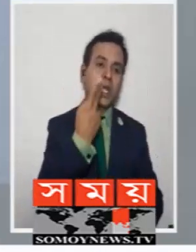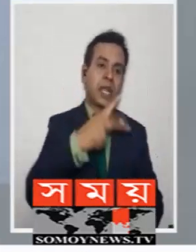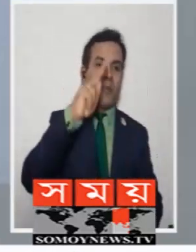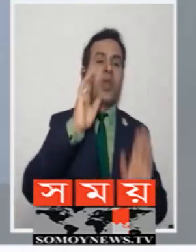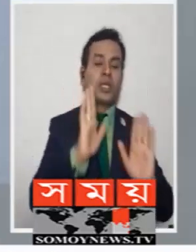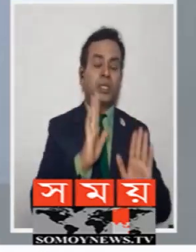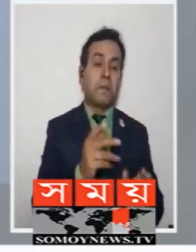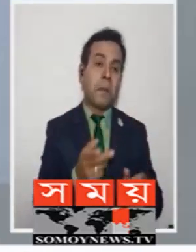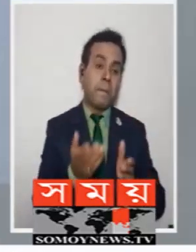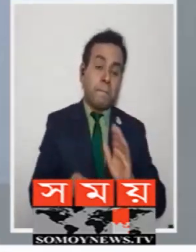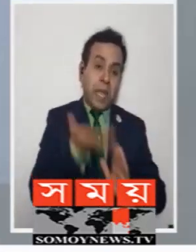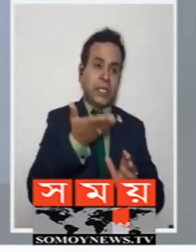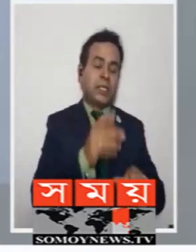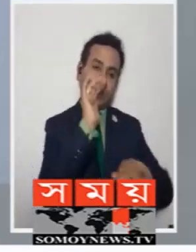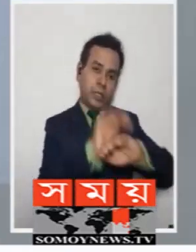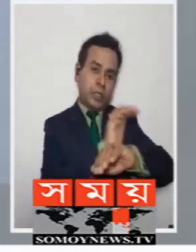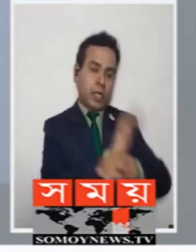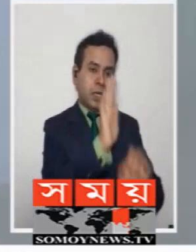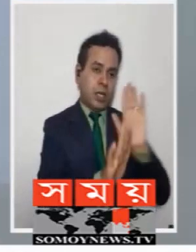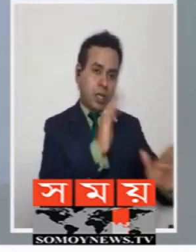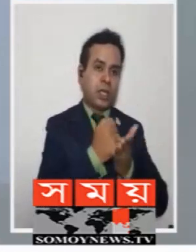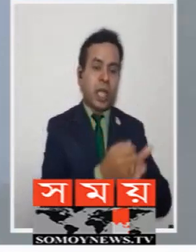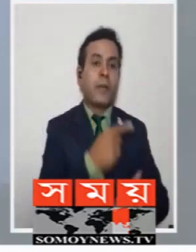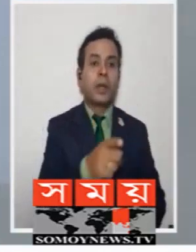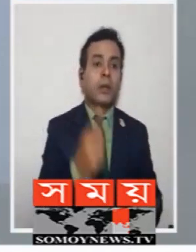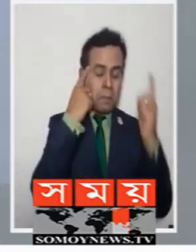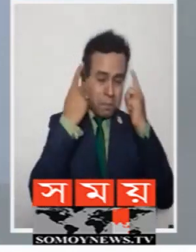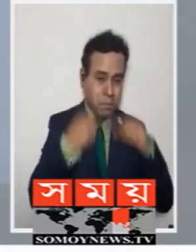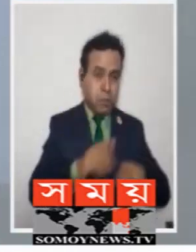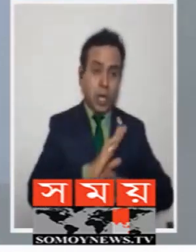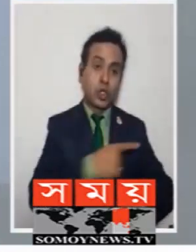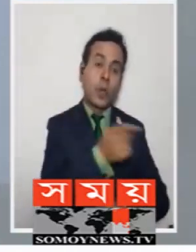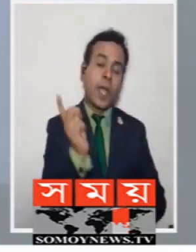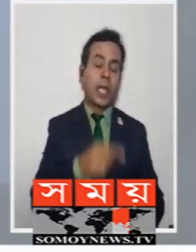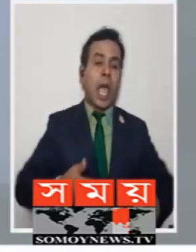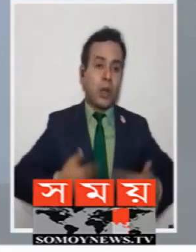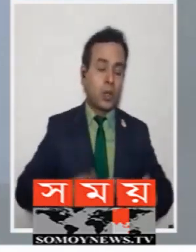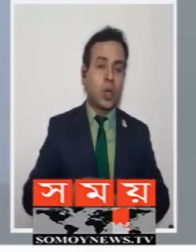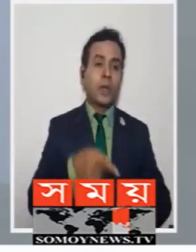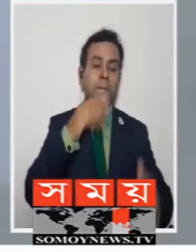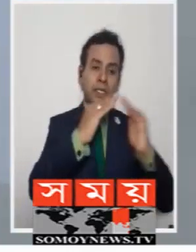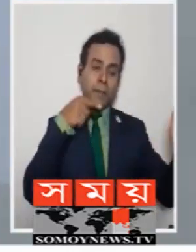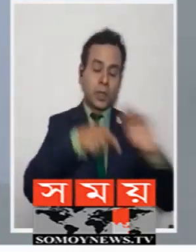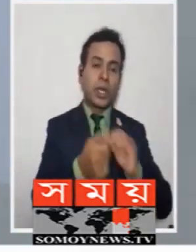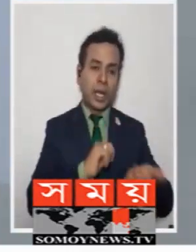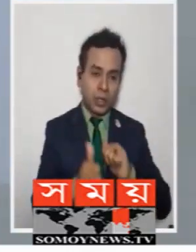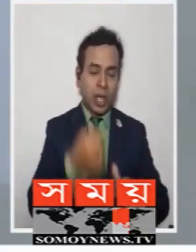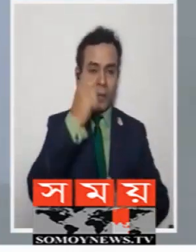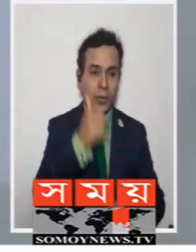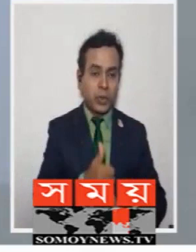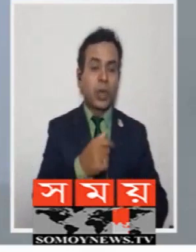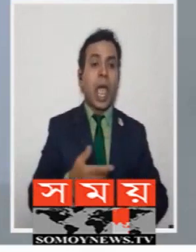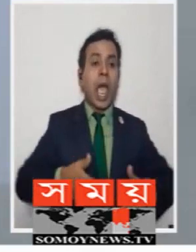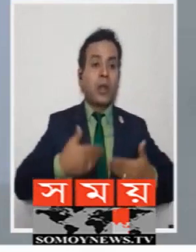স্বাস্থ্যের প্রতি অবশ্যই নজর দিব। এই সময়ে মানসিক স্বাস্থ্যকে ভালো রাখা আমাদের আরেকটি আমাদের রোগ